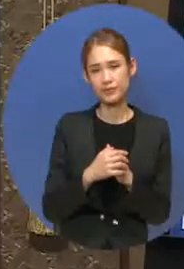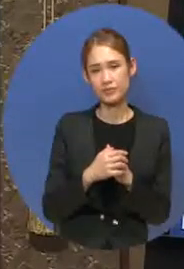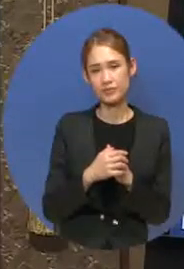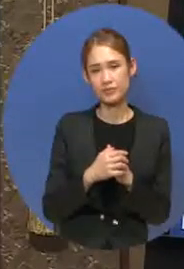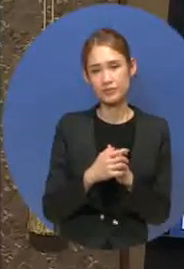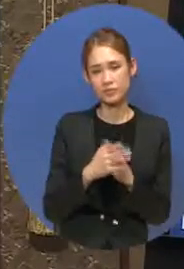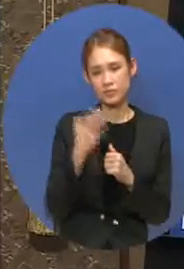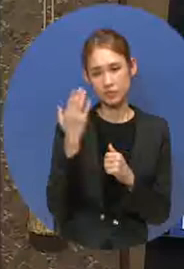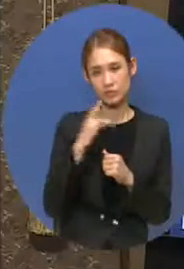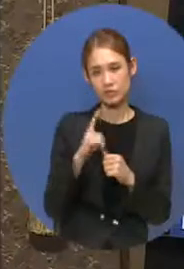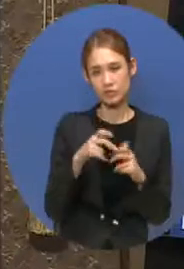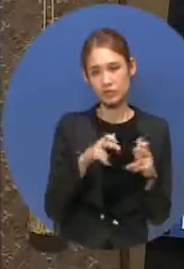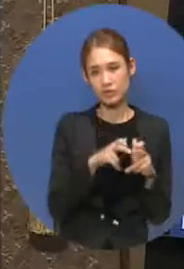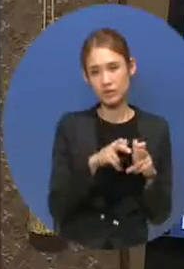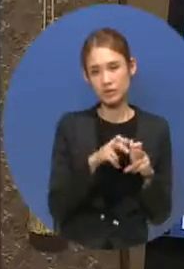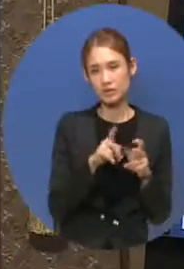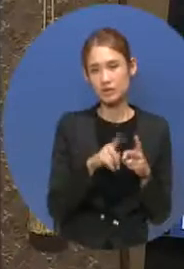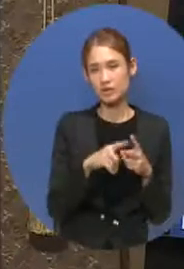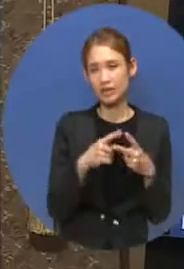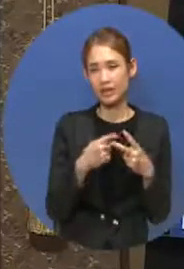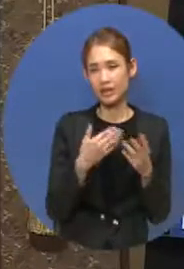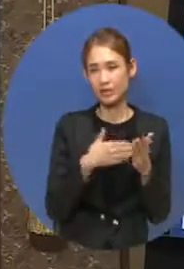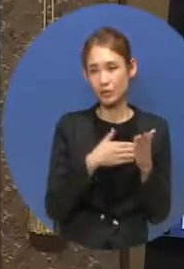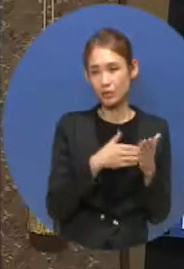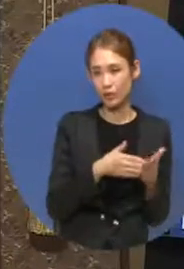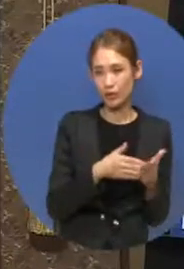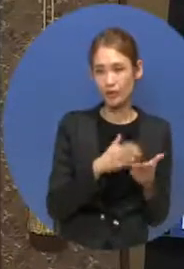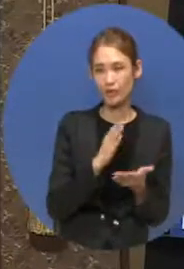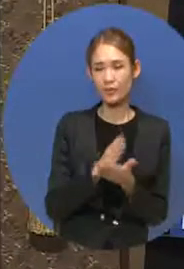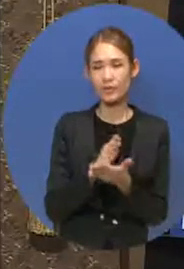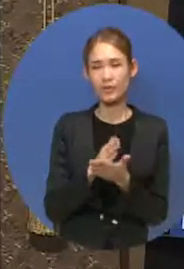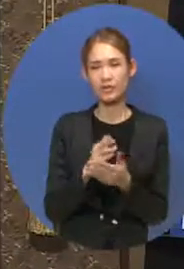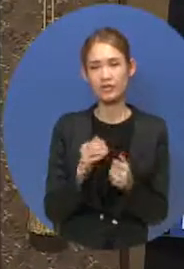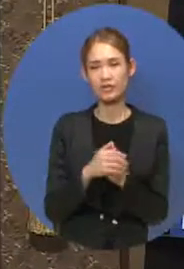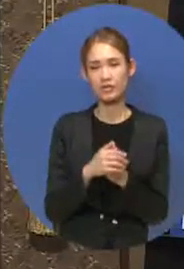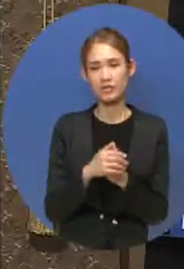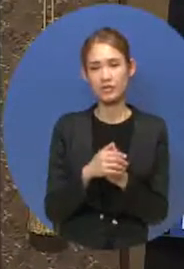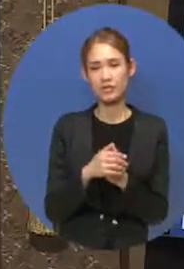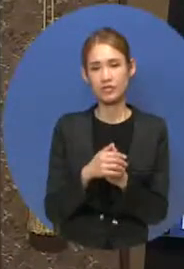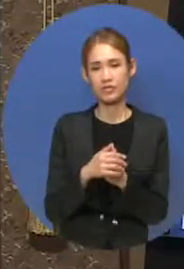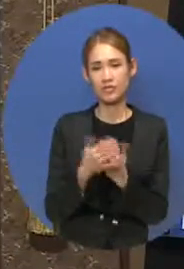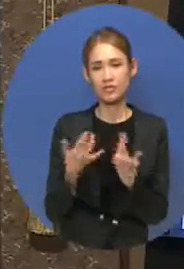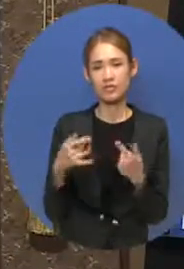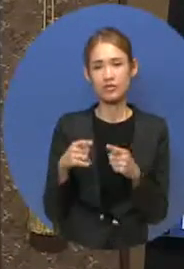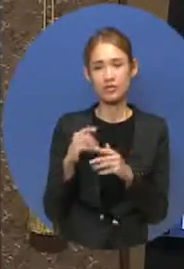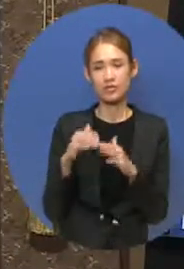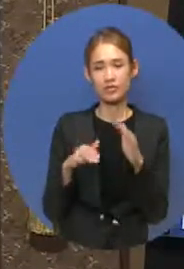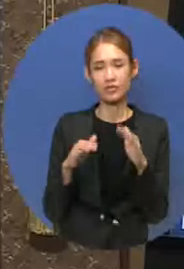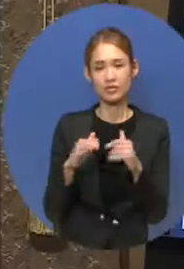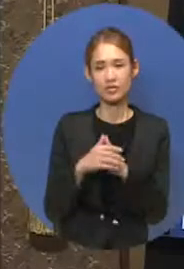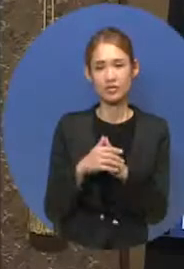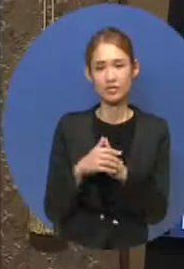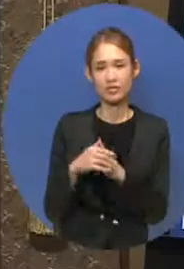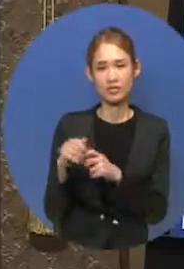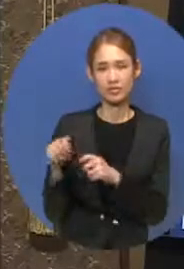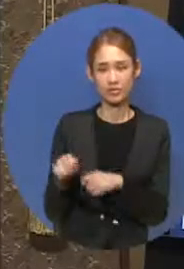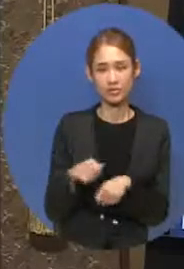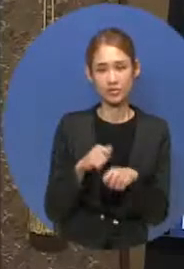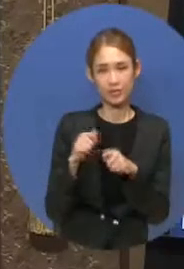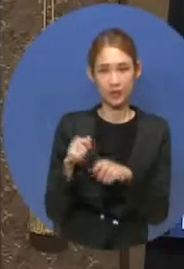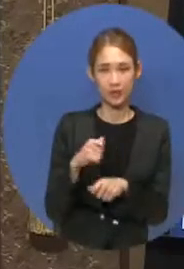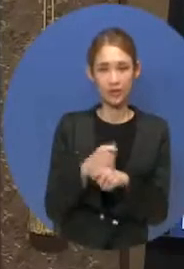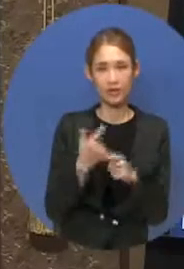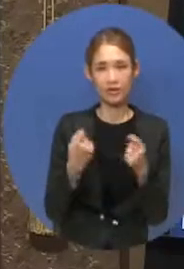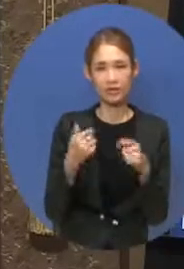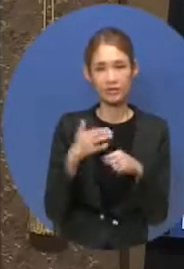보니까 단순히 어떤 장애를 이해해달라고 요청하기보다는 저희가 있으면서 먼저 마을에 비지를